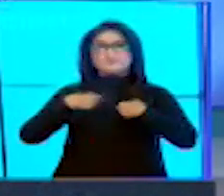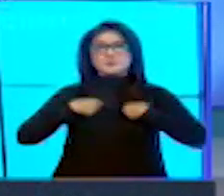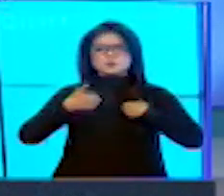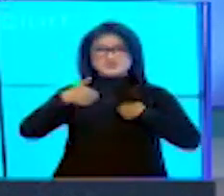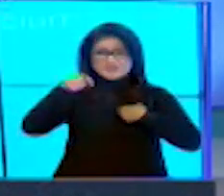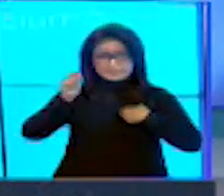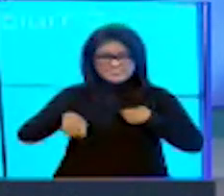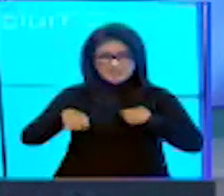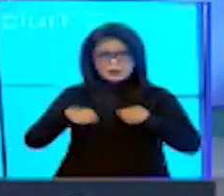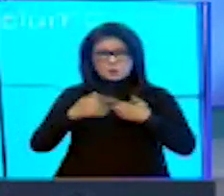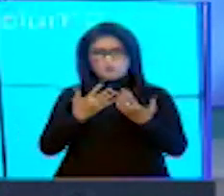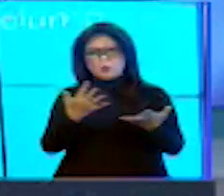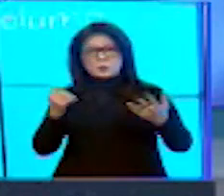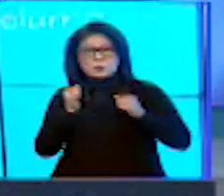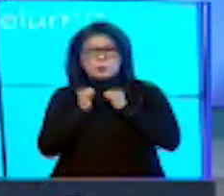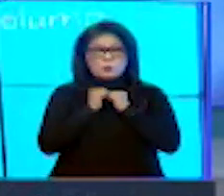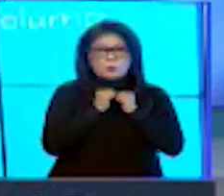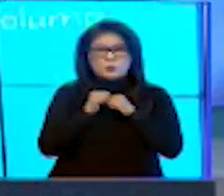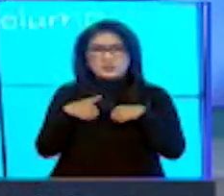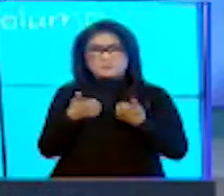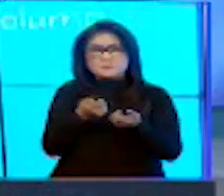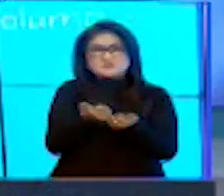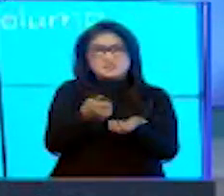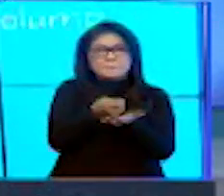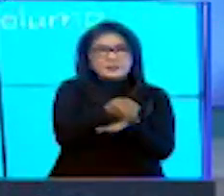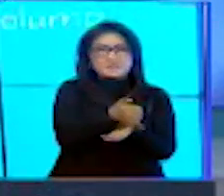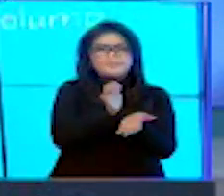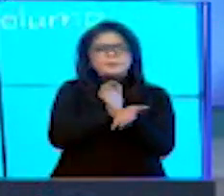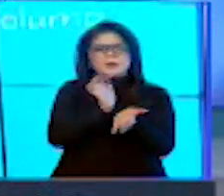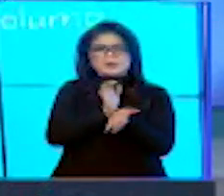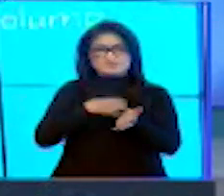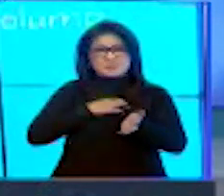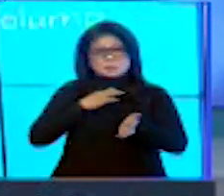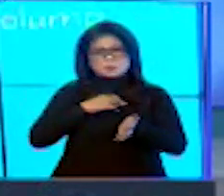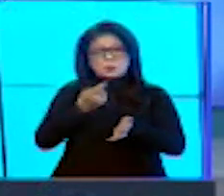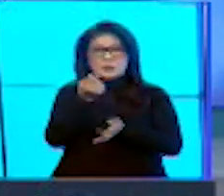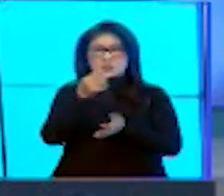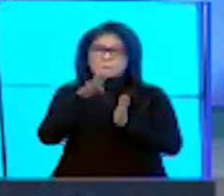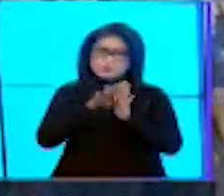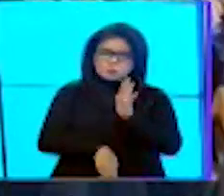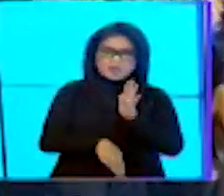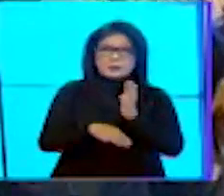pengunjung nekat berdesakan demi membeli pakaian bekas dengan harga terjangkau.